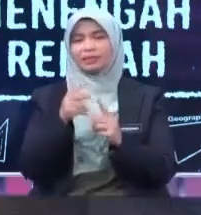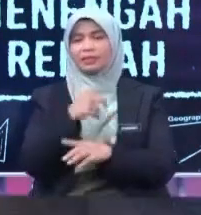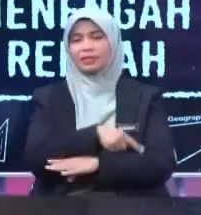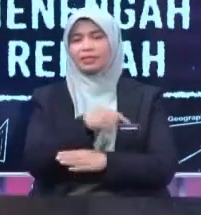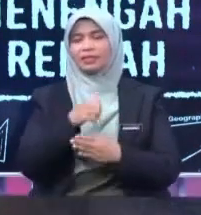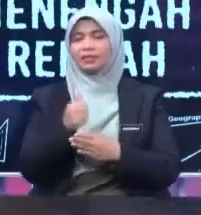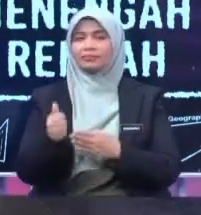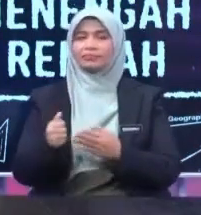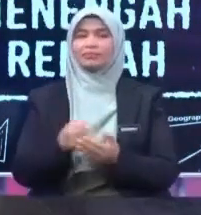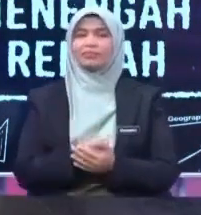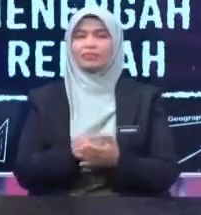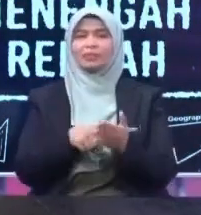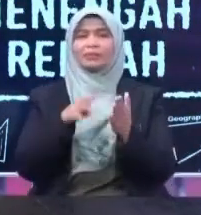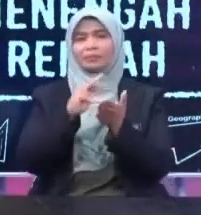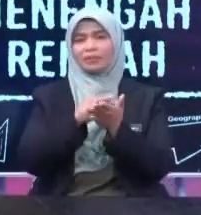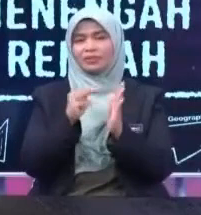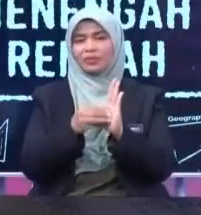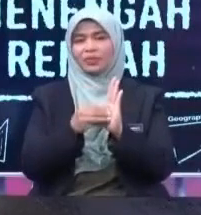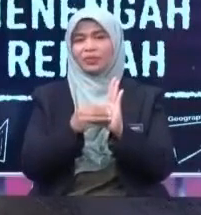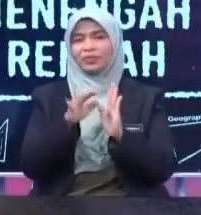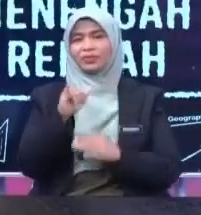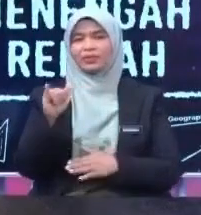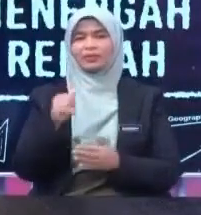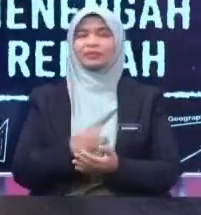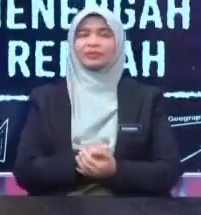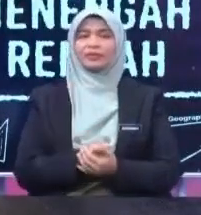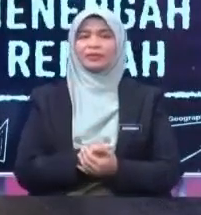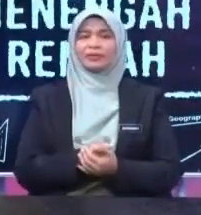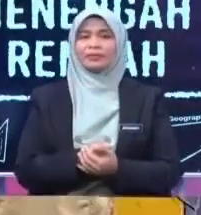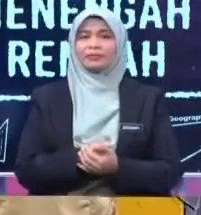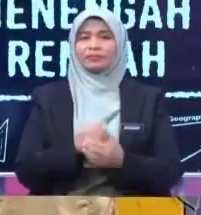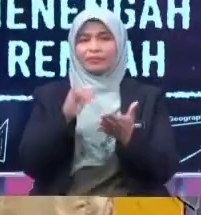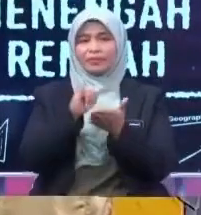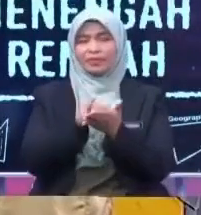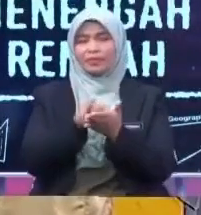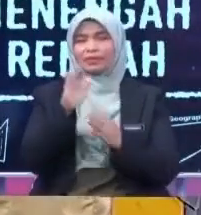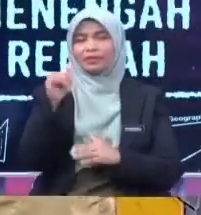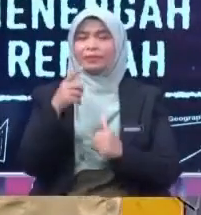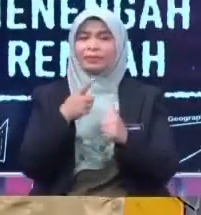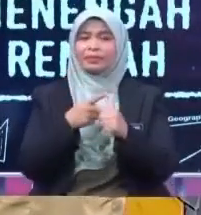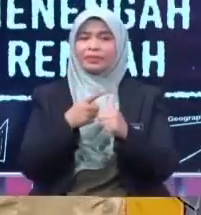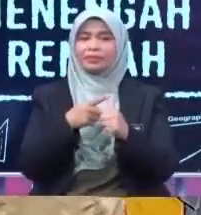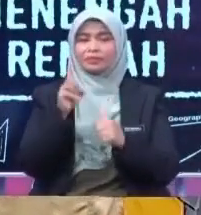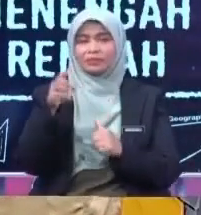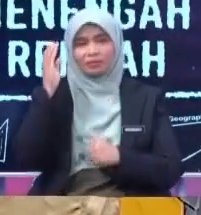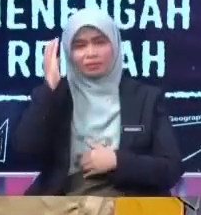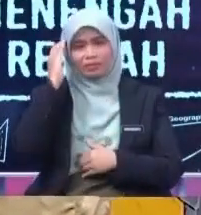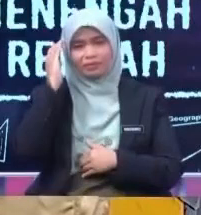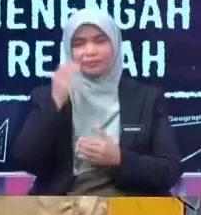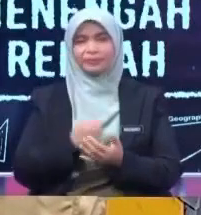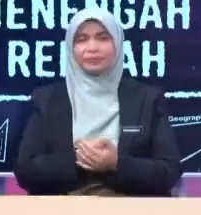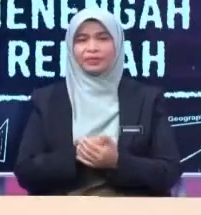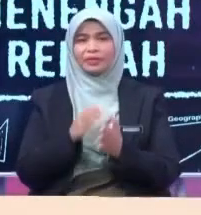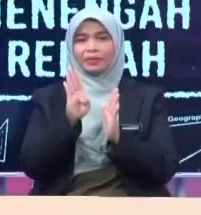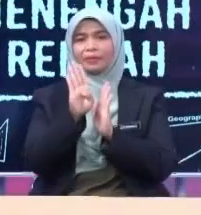apa maksud beriman kepada hari akhirat? Apa maksud dia, Ustazah? Okey, jadi itu yang pertama, kita kena tahulah maksud dulu kan. Okay, jadi